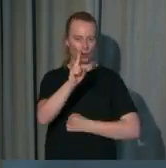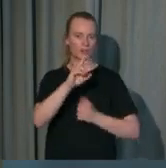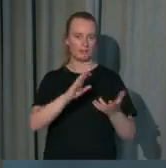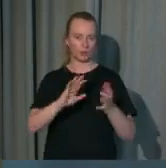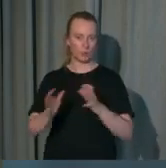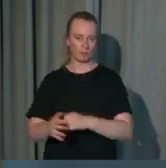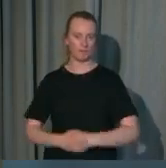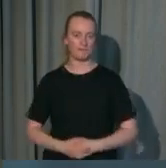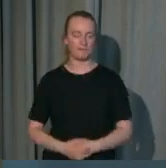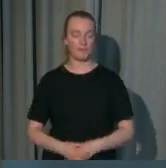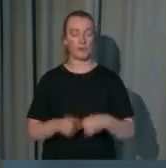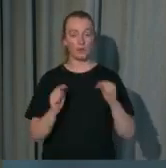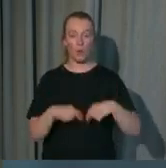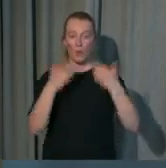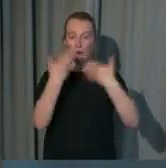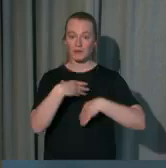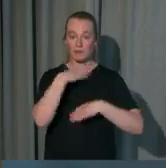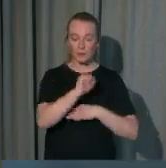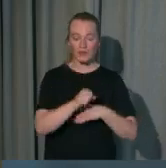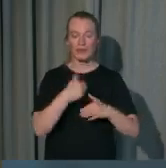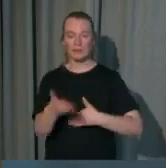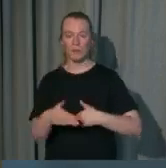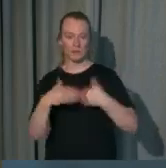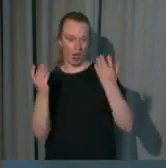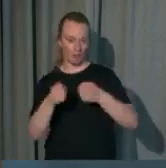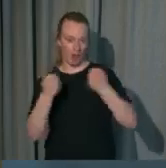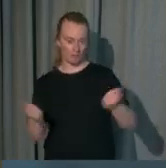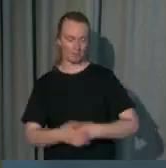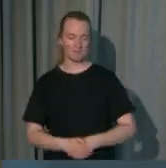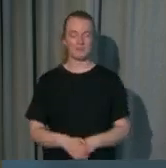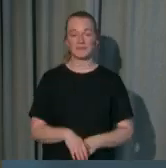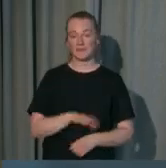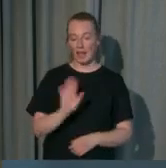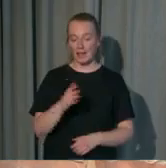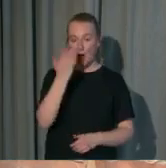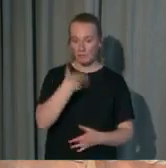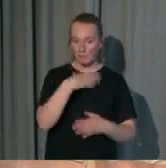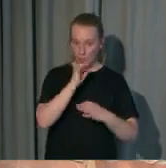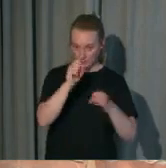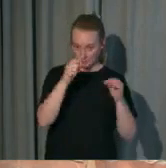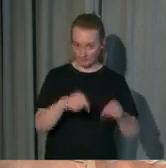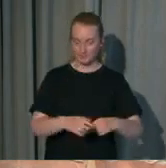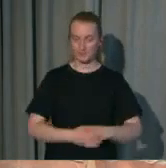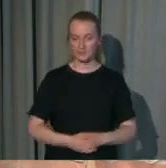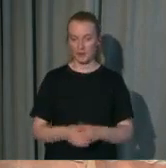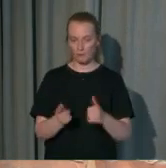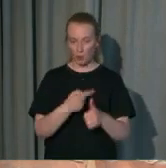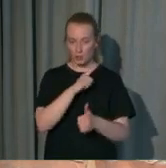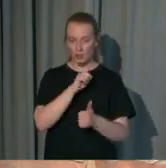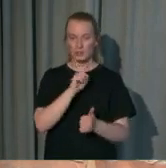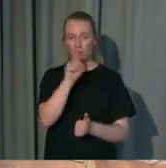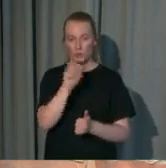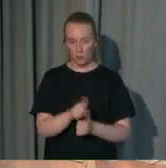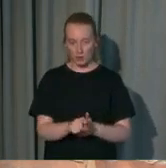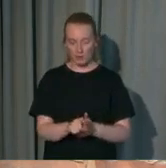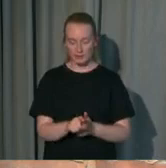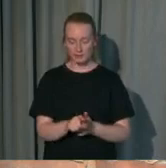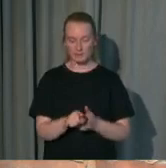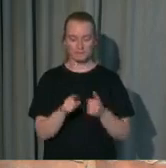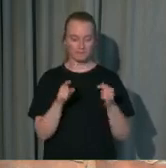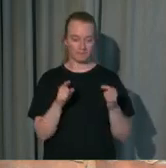Aftenposten, og deretter Dagbladet. Hei, Aksel Lindberg, journalist i Aftenposten. Første spørsmålet mitt er, i